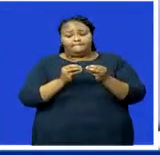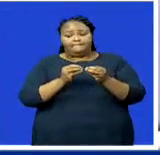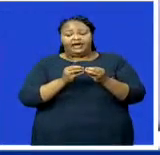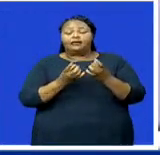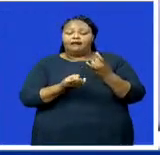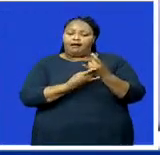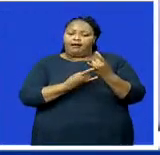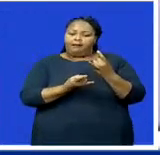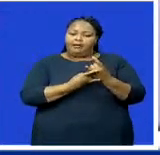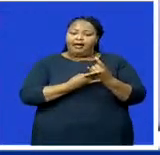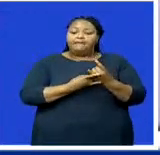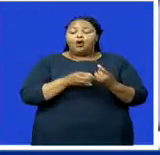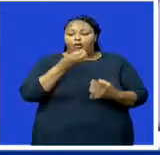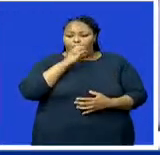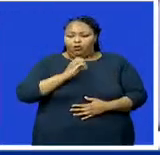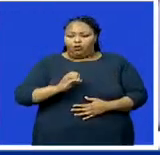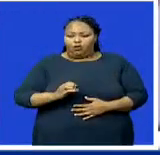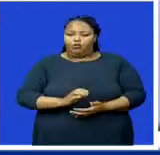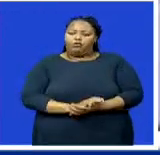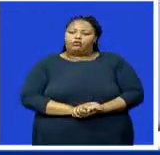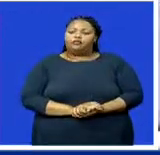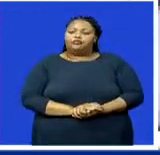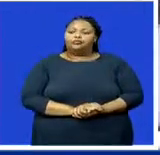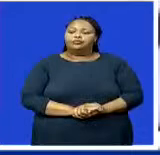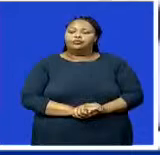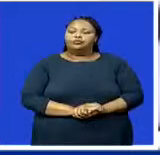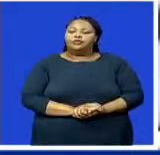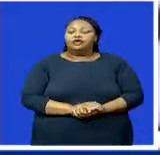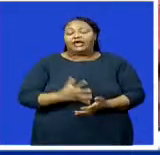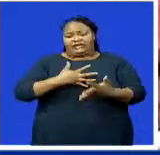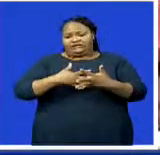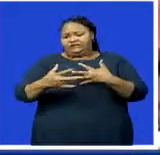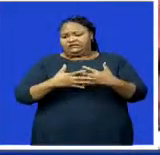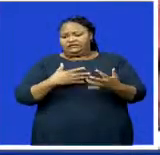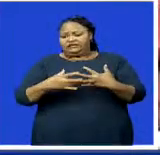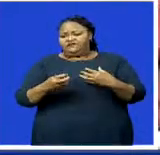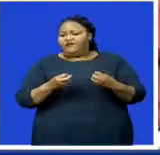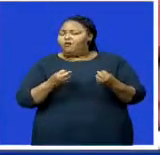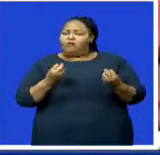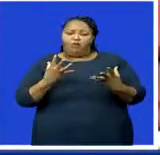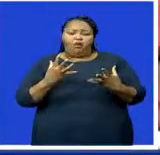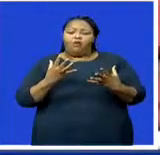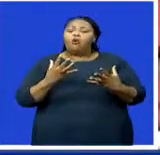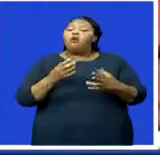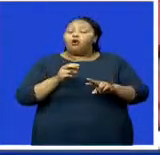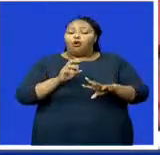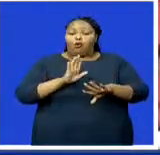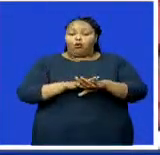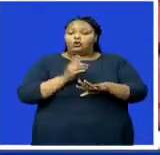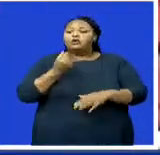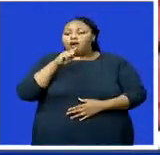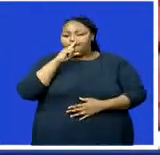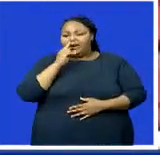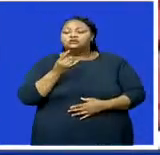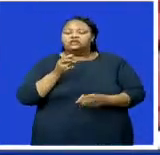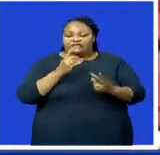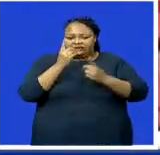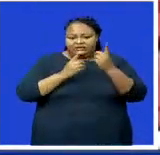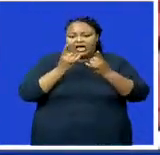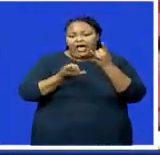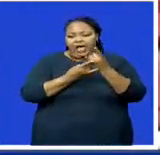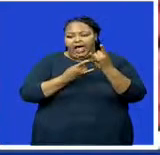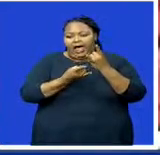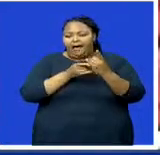lokungakanani. Kepha nasibonile lokho ukuthi asiphose lelo litshe. Emalunga eParliamente Jacob Siwela wasembolonjeni naLorraine